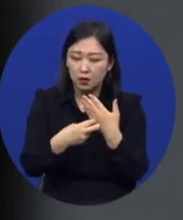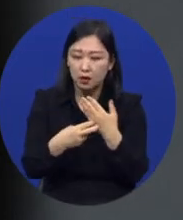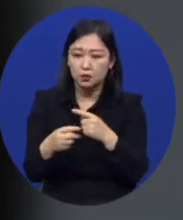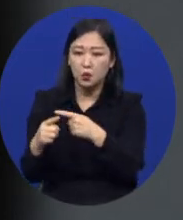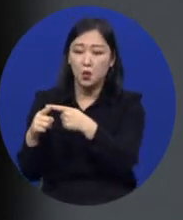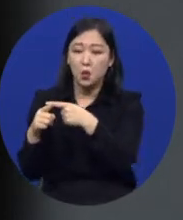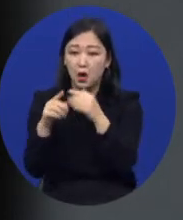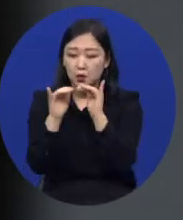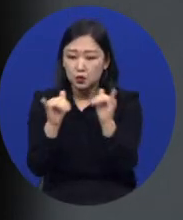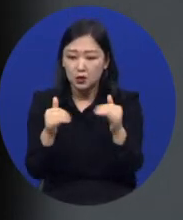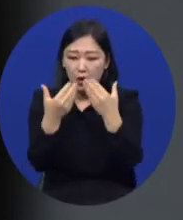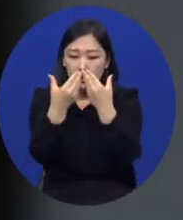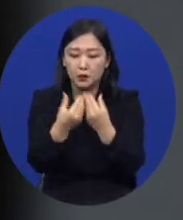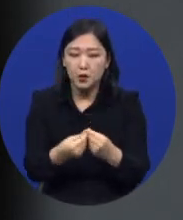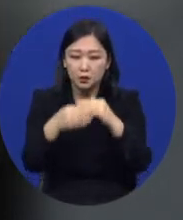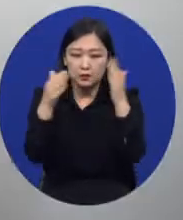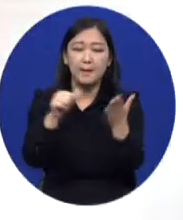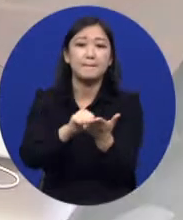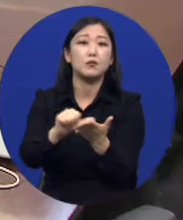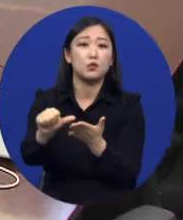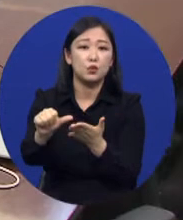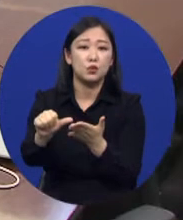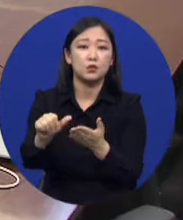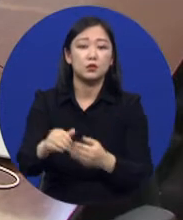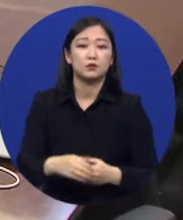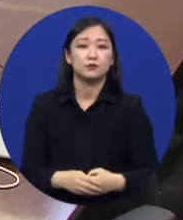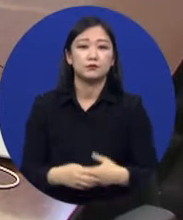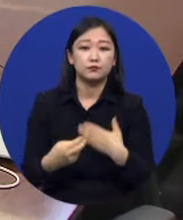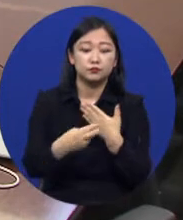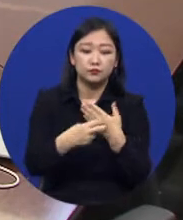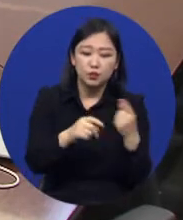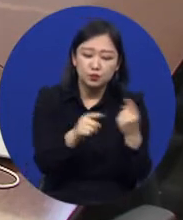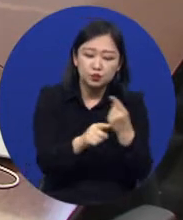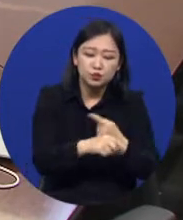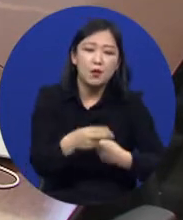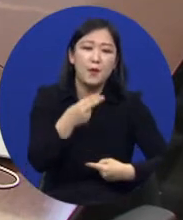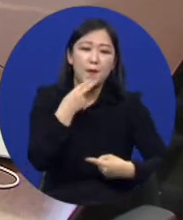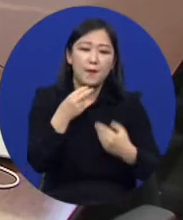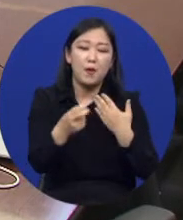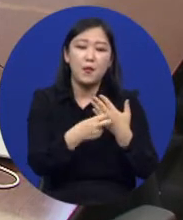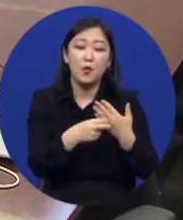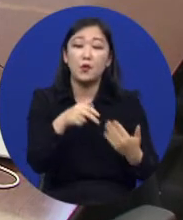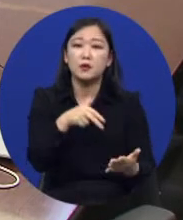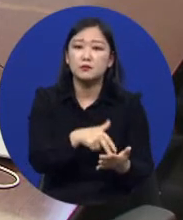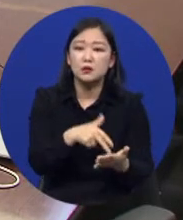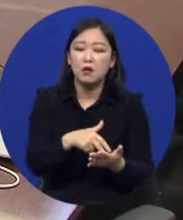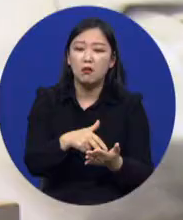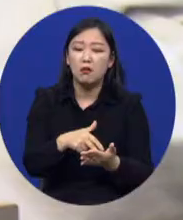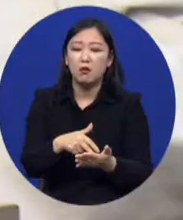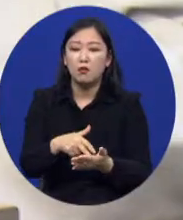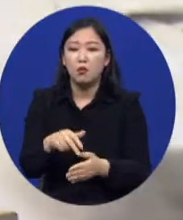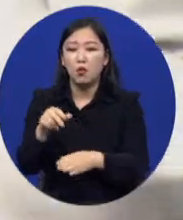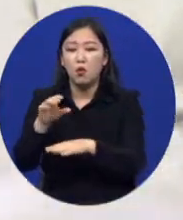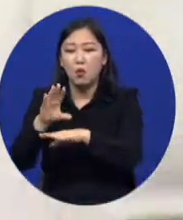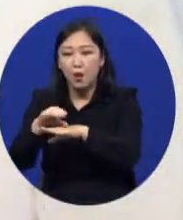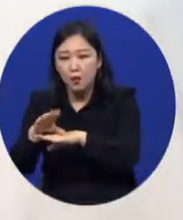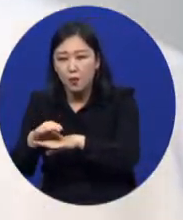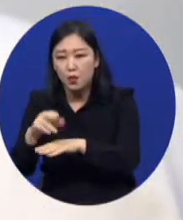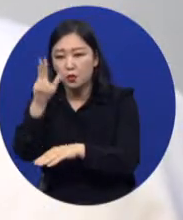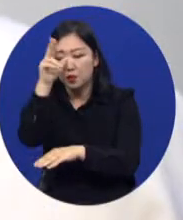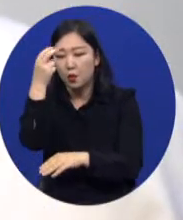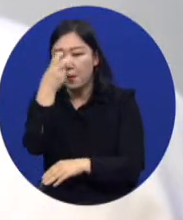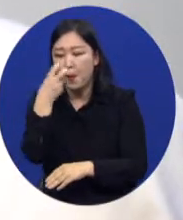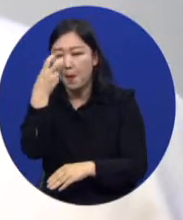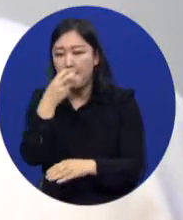처치 기록되기 통째로 지워졌습니다 의료 기록 수 적은 없어 따던 병원 측은 언론보도와 경찰 수사로 이 같은 사실이